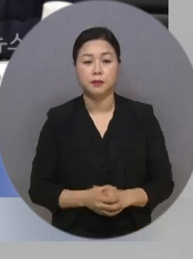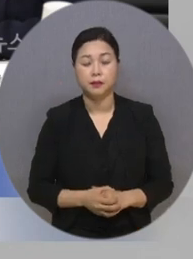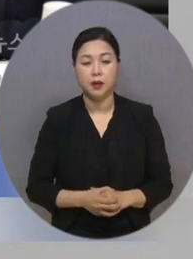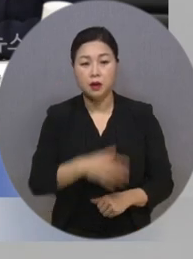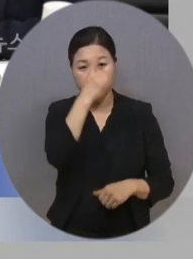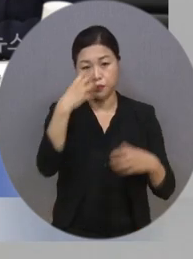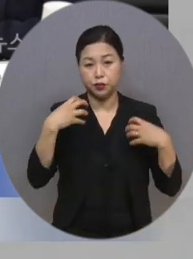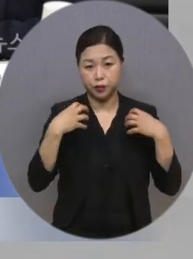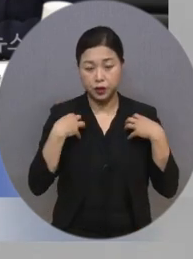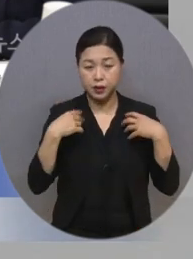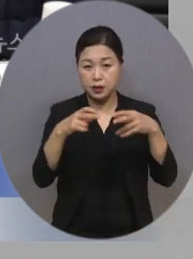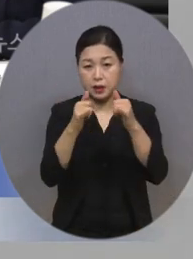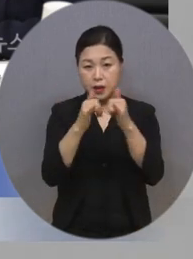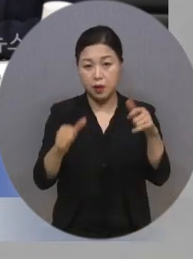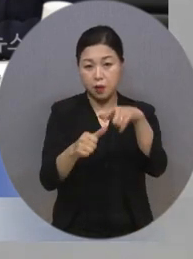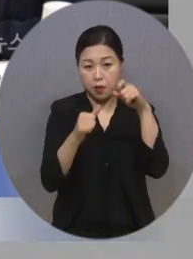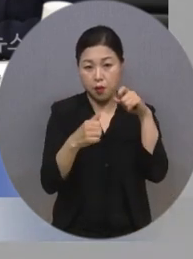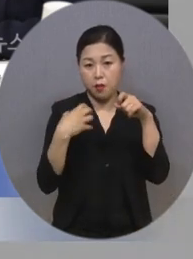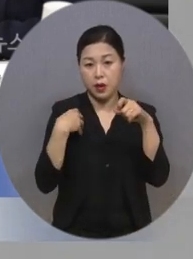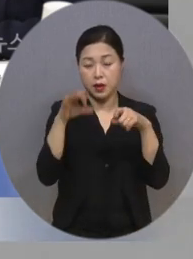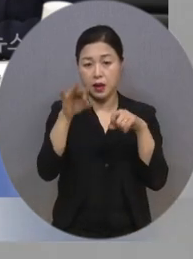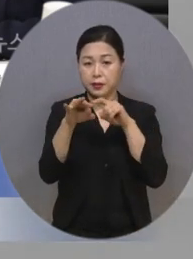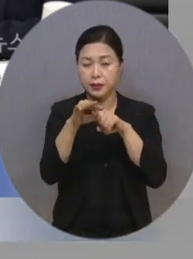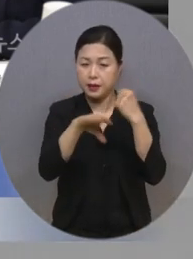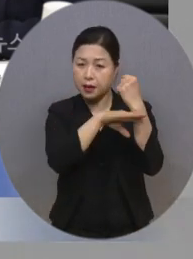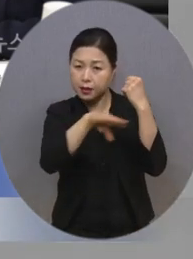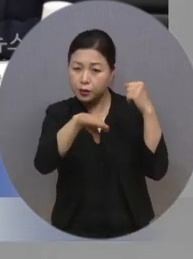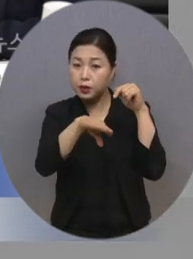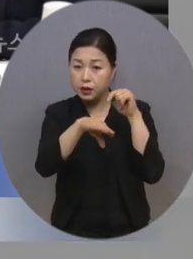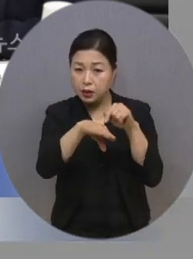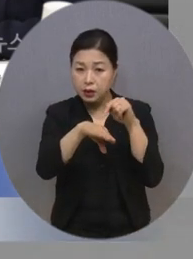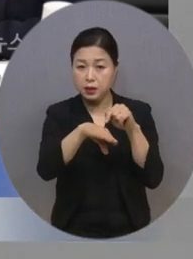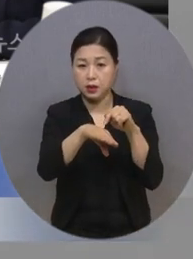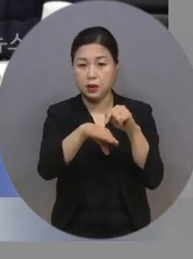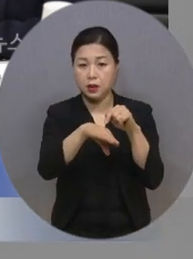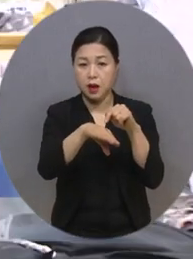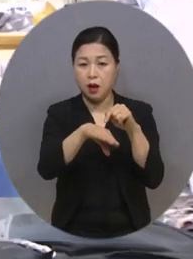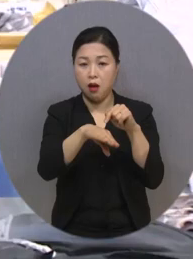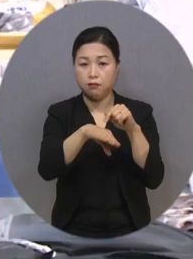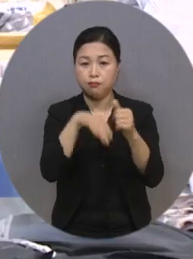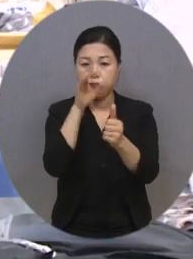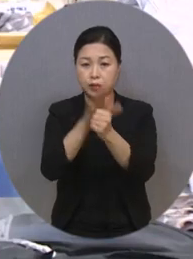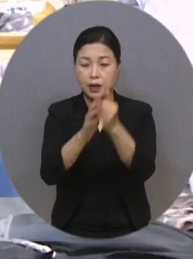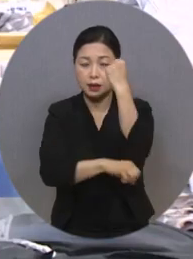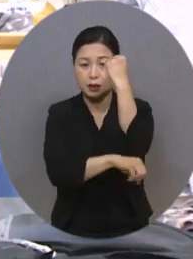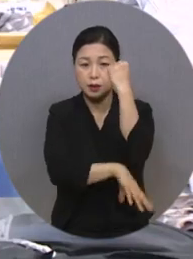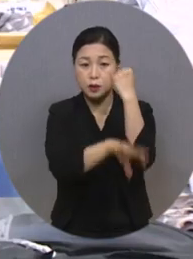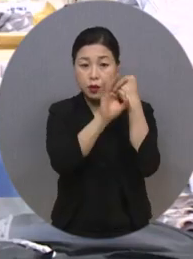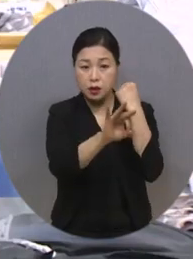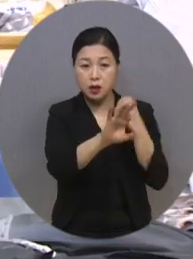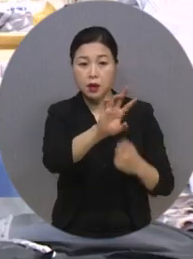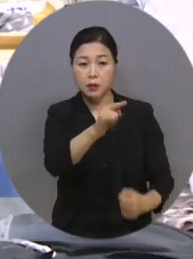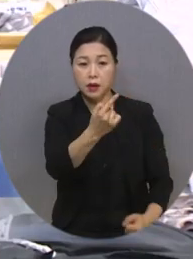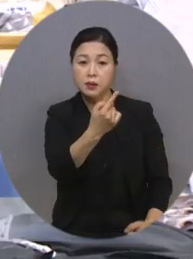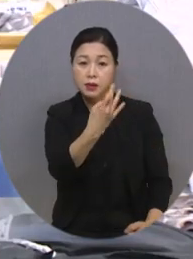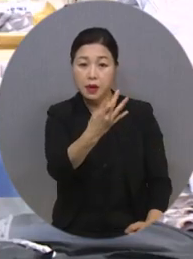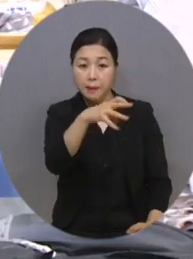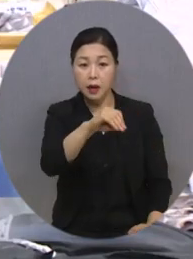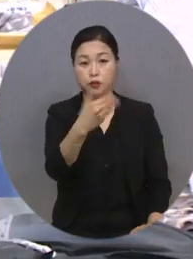정부는 우선 장애인 고용부담금 산정 기준이 되는 부담 기초액을 현재 114만 9천